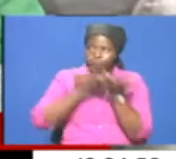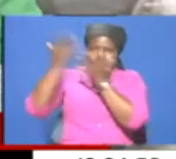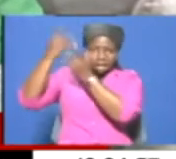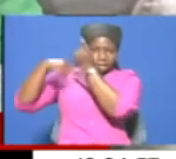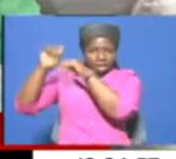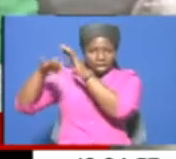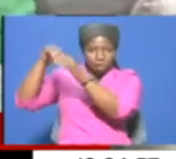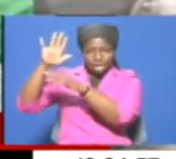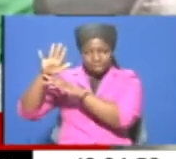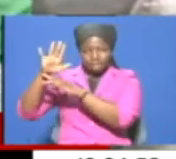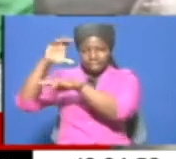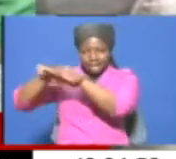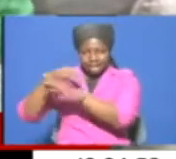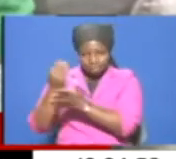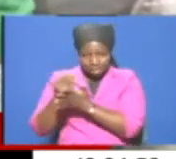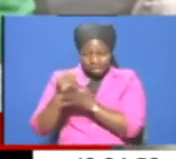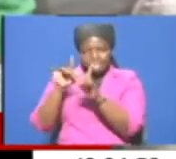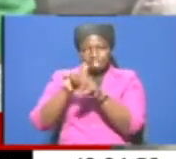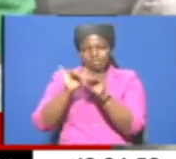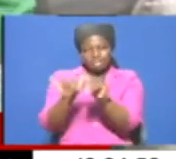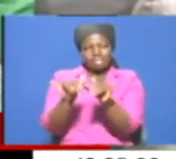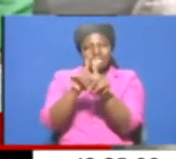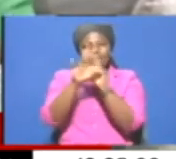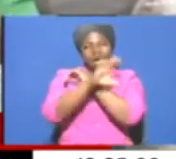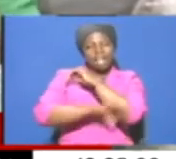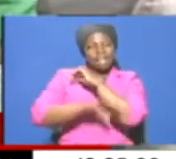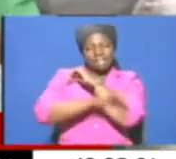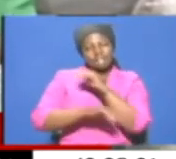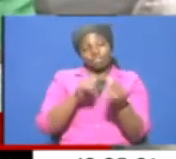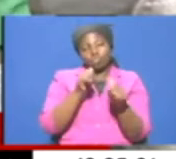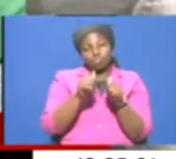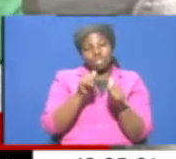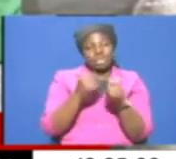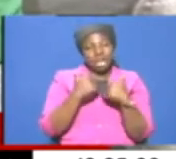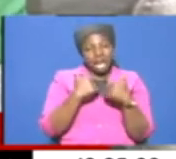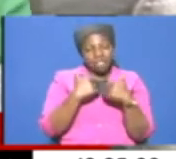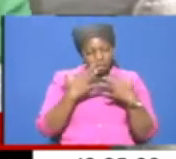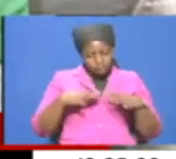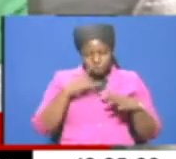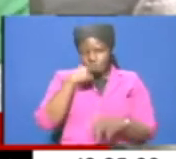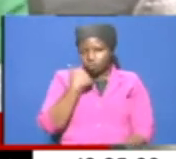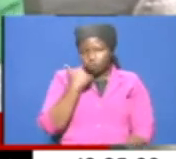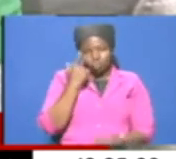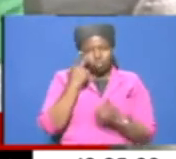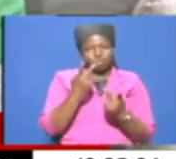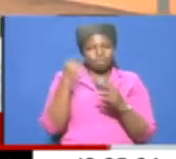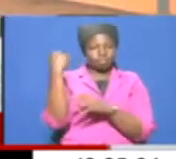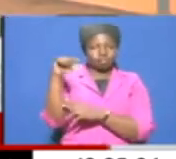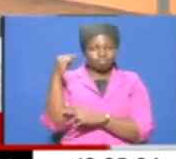foreign currency na tukae kama inchi ambao inakaa na watu wanakaa green. Ndio. Yes.